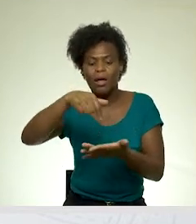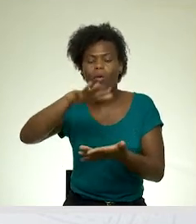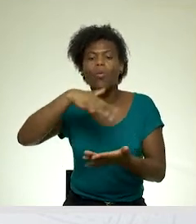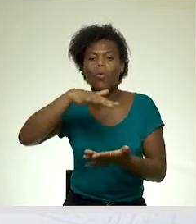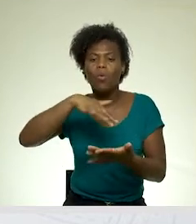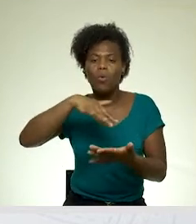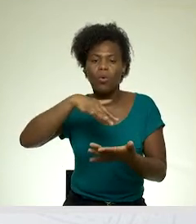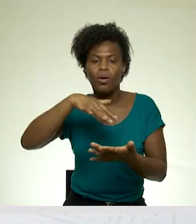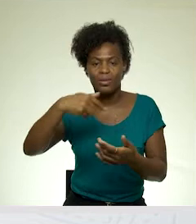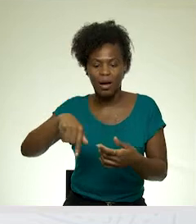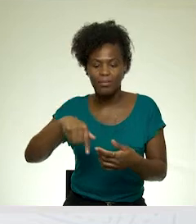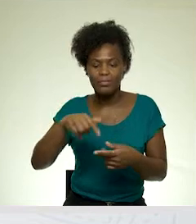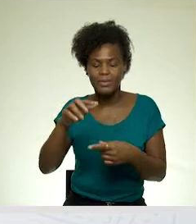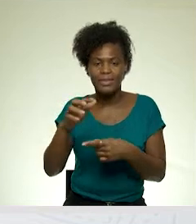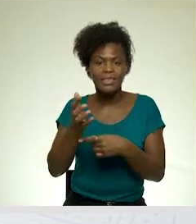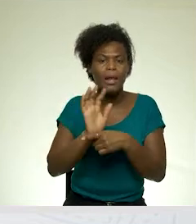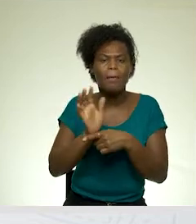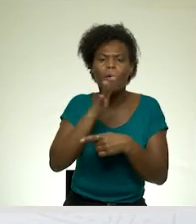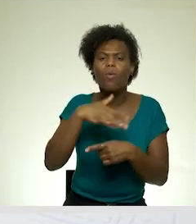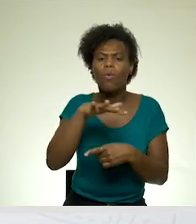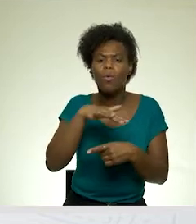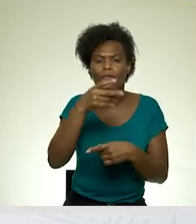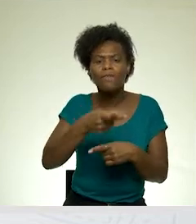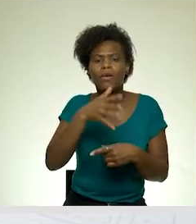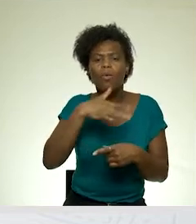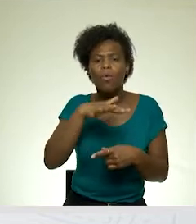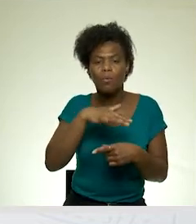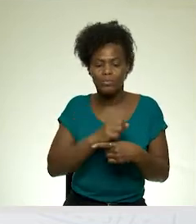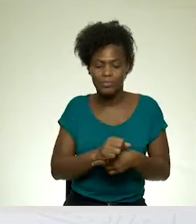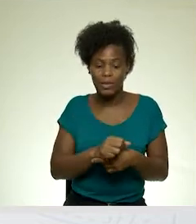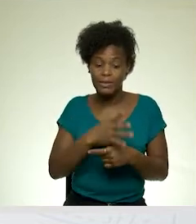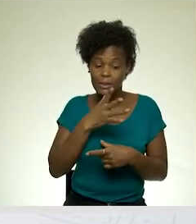cinéma? Le cinéma se trouve